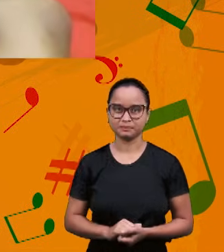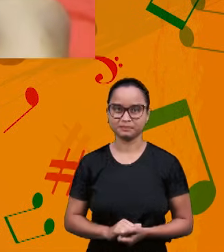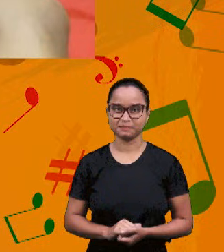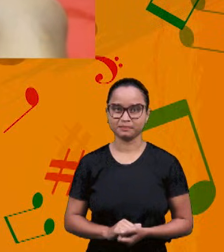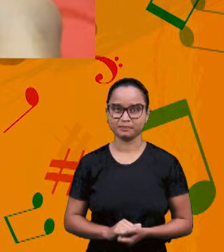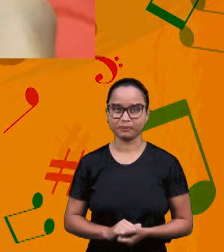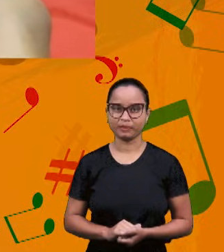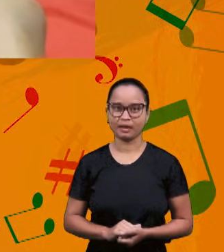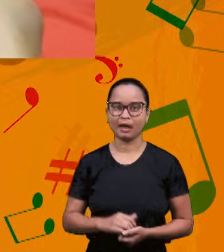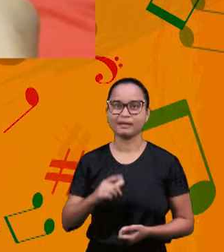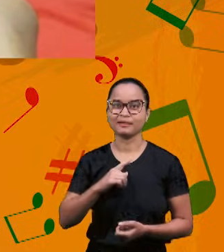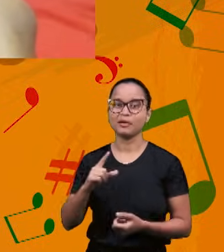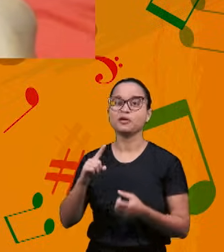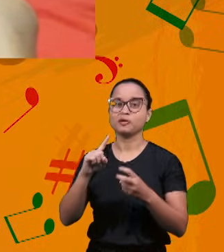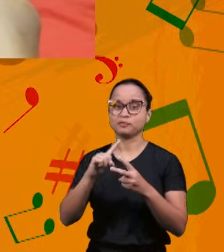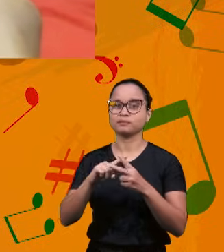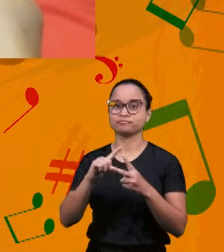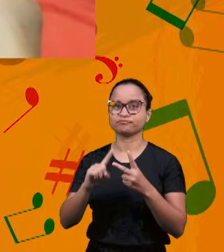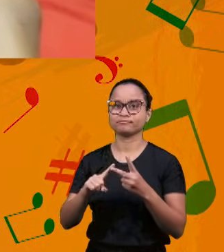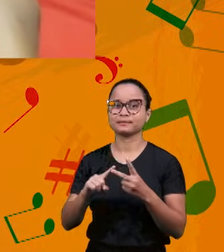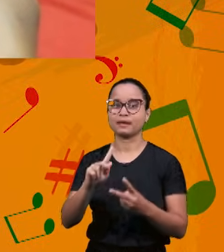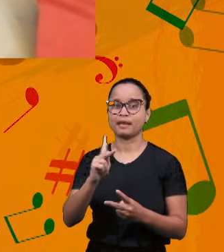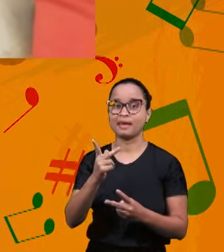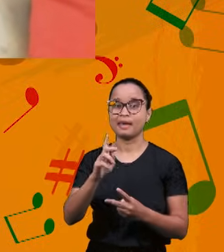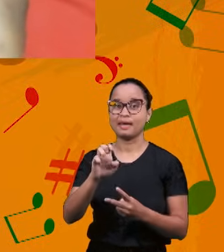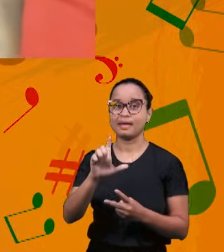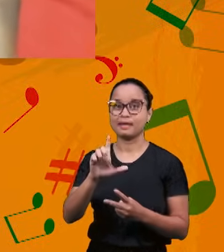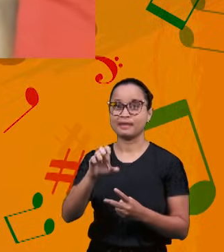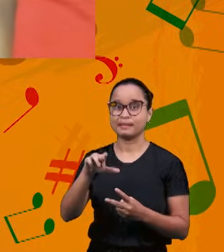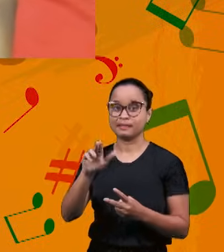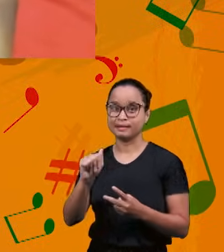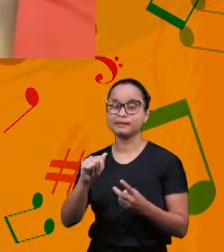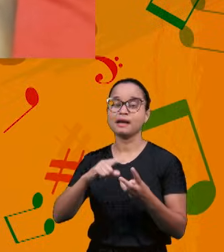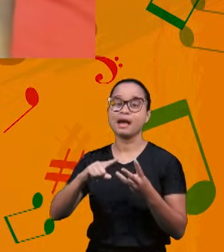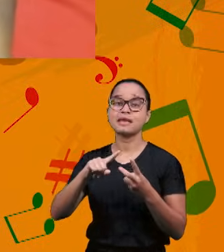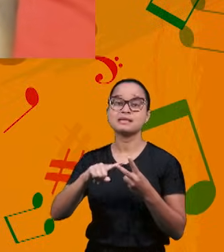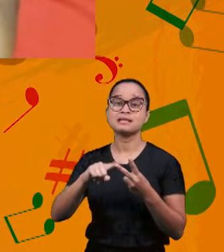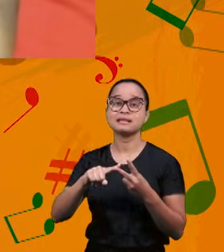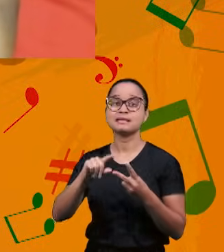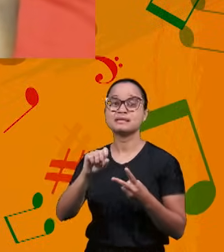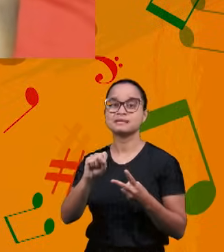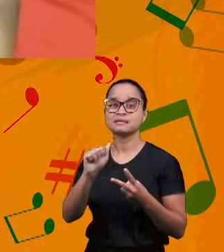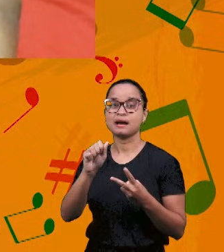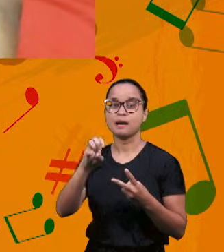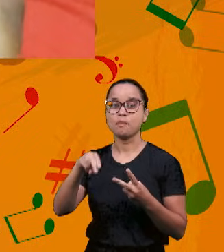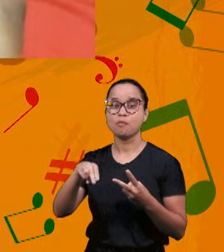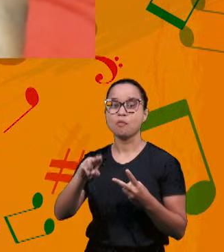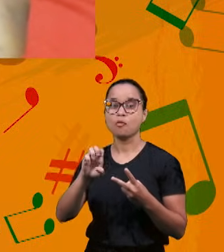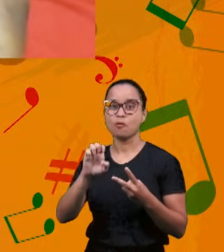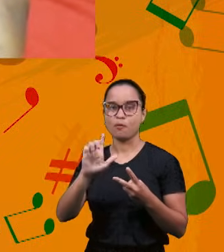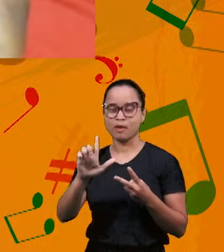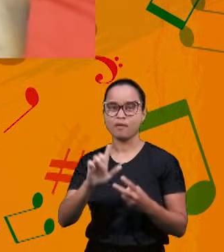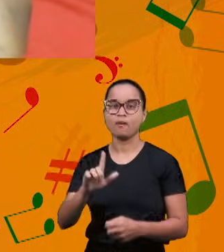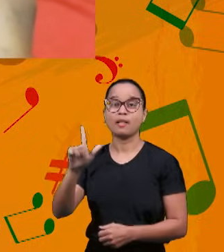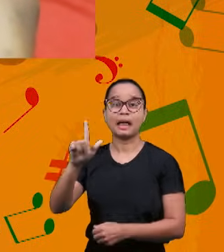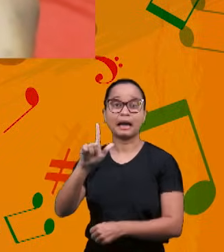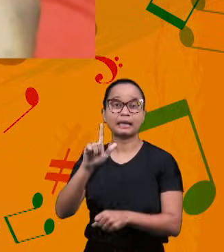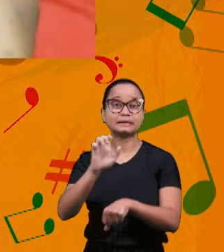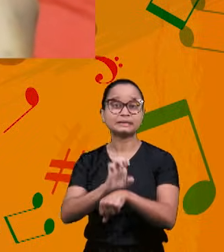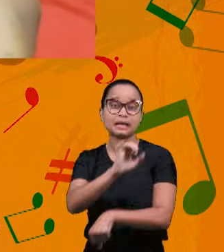Voici les petits, Helena et Samuel, Duque de Caxias, Rio de Janeiro. Rio de Janeiro.